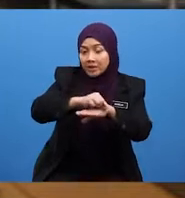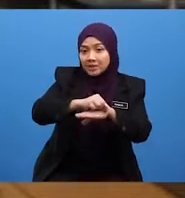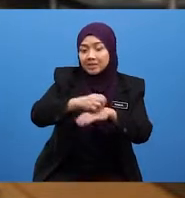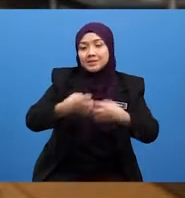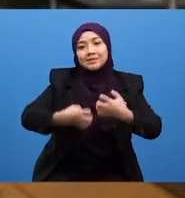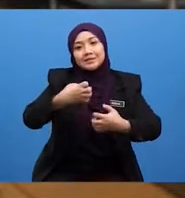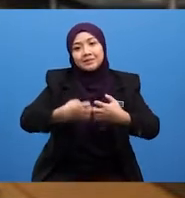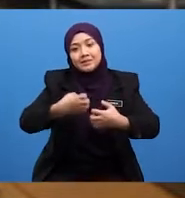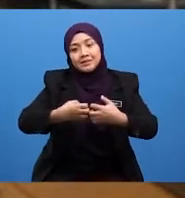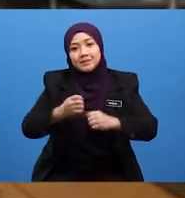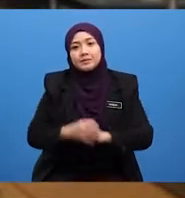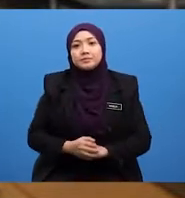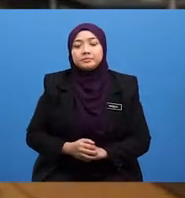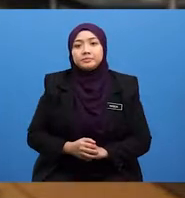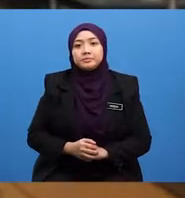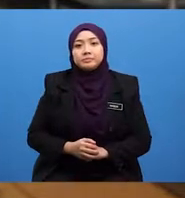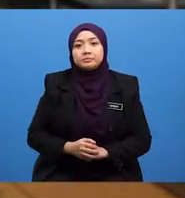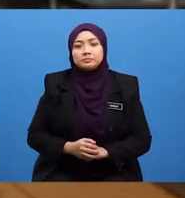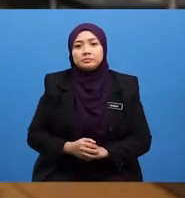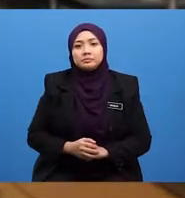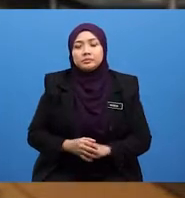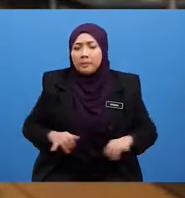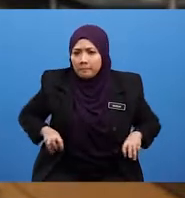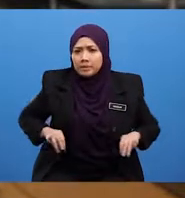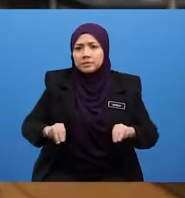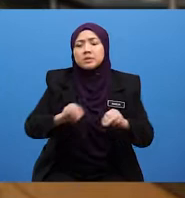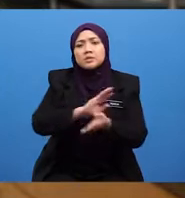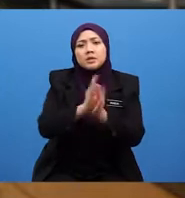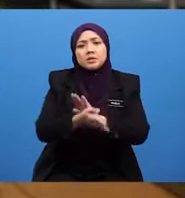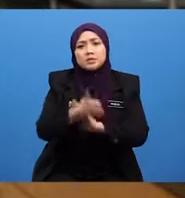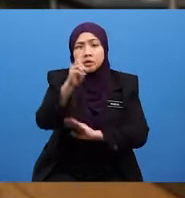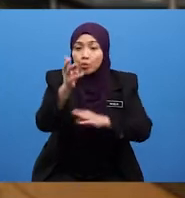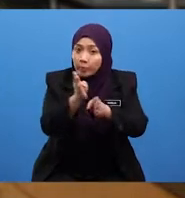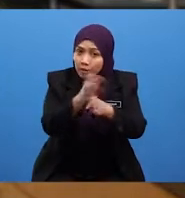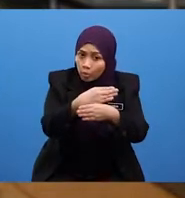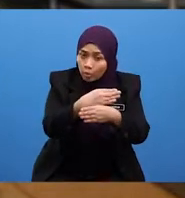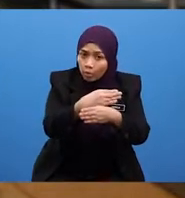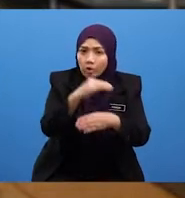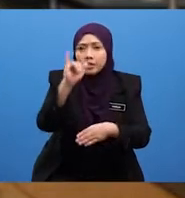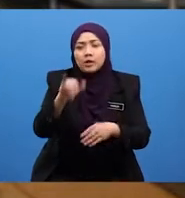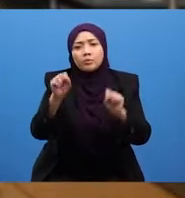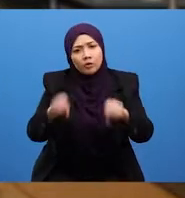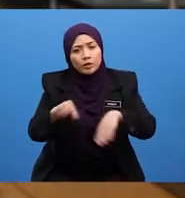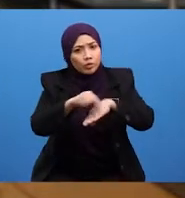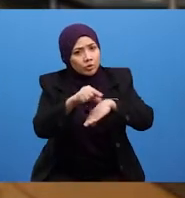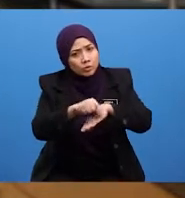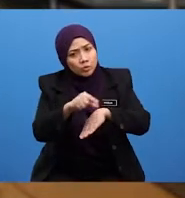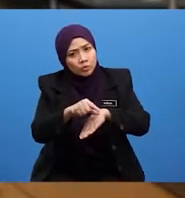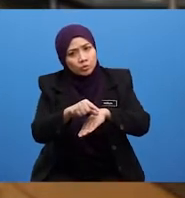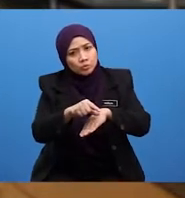murah ini masih menjadi satu bentuk yang berguna